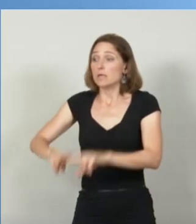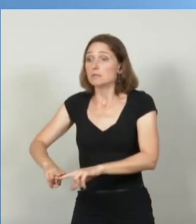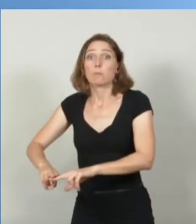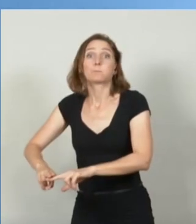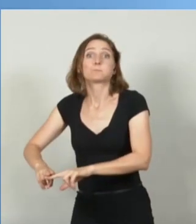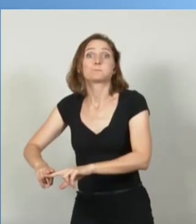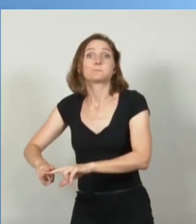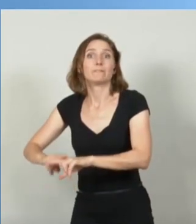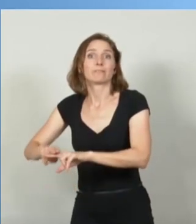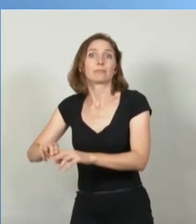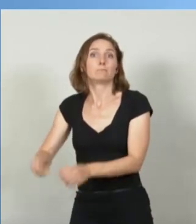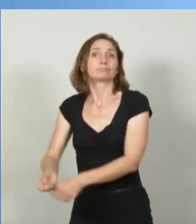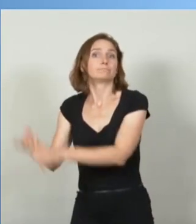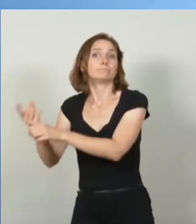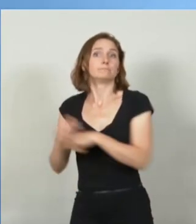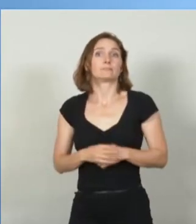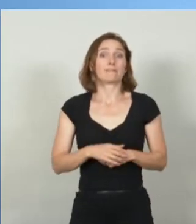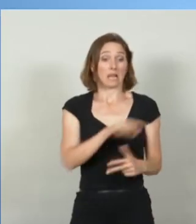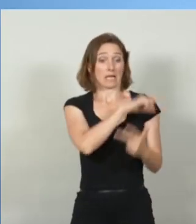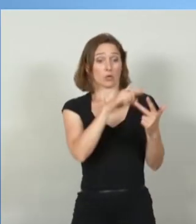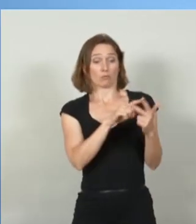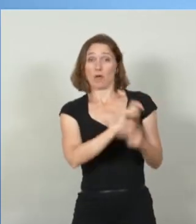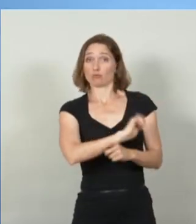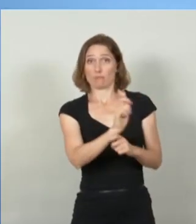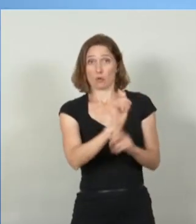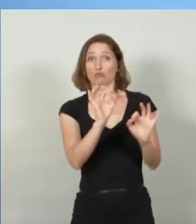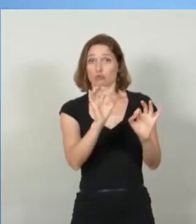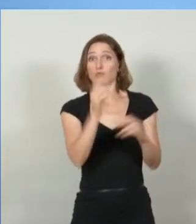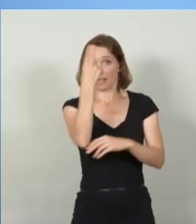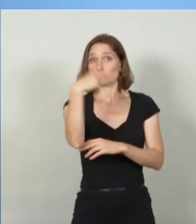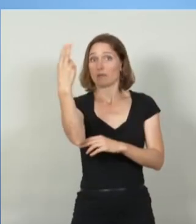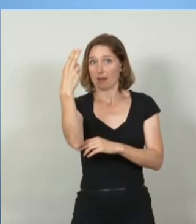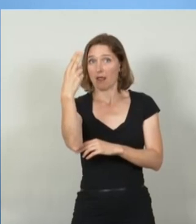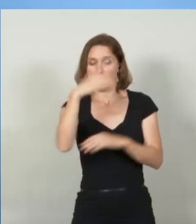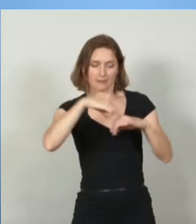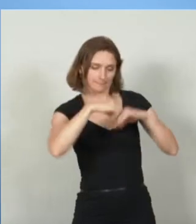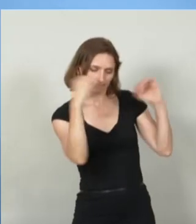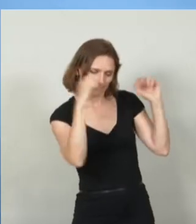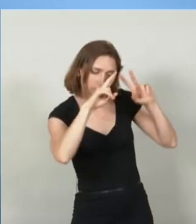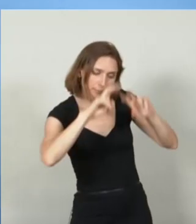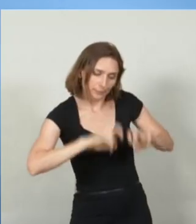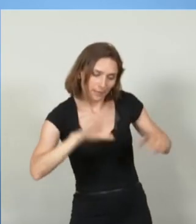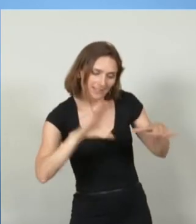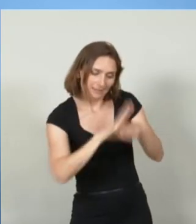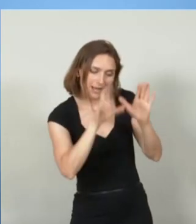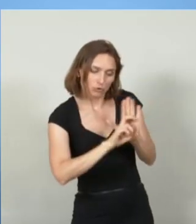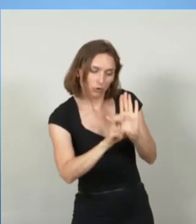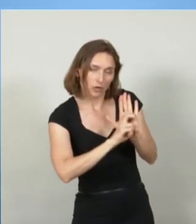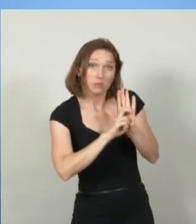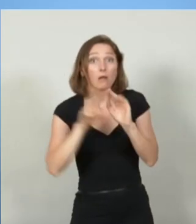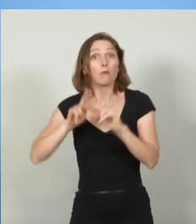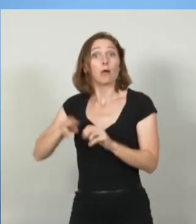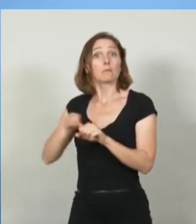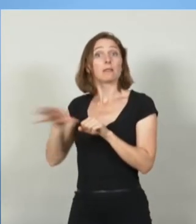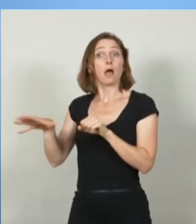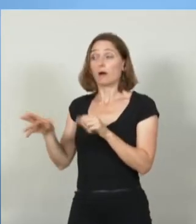analyses ces trois médias certes nationaux on analyse l'image de Grenoble comme s'il n'existait aucun autre média c'est